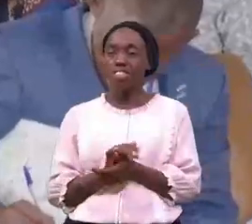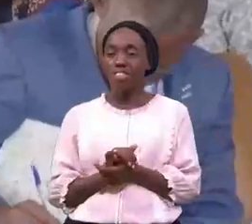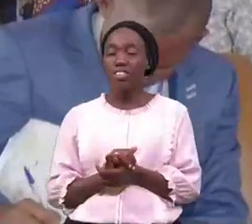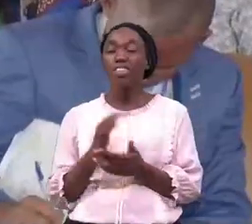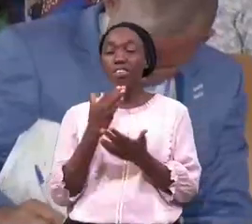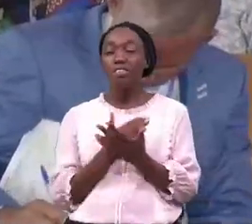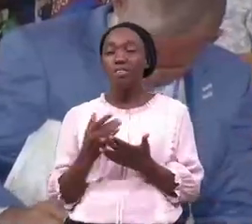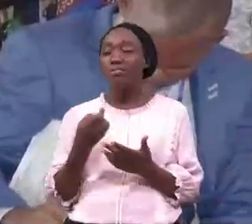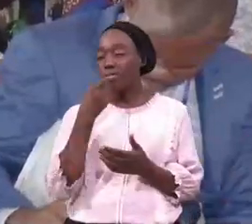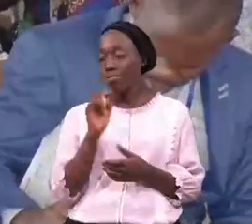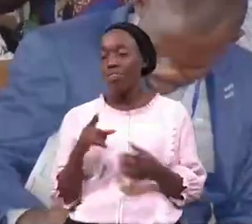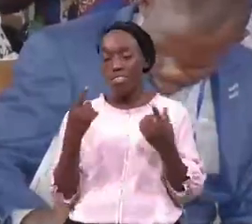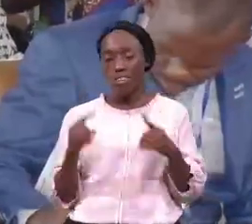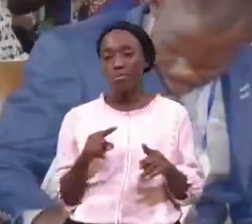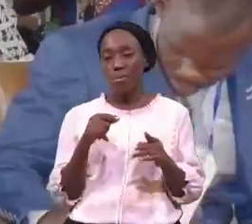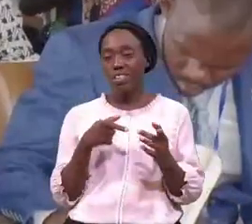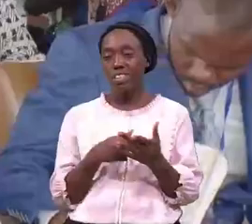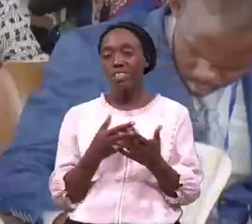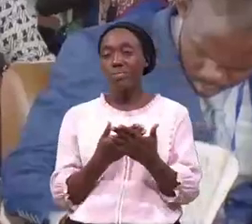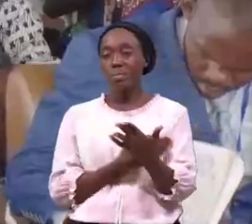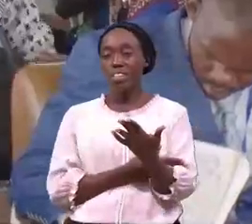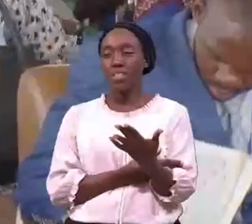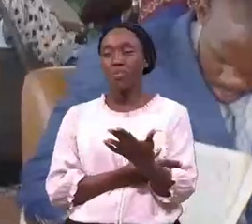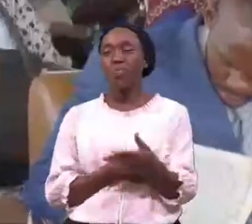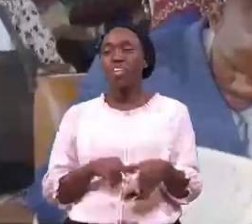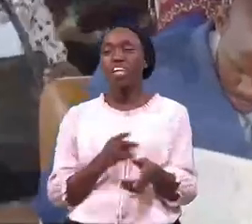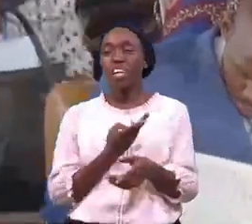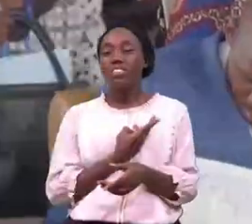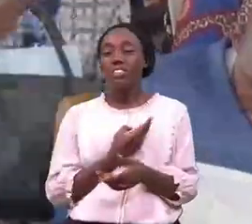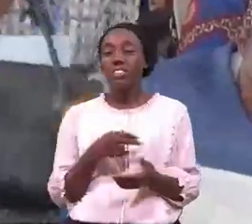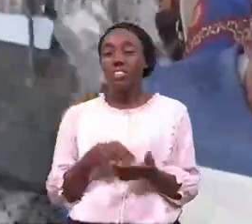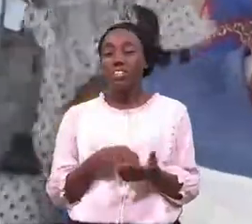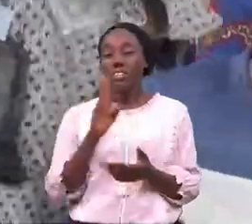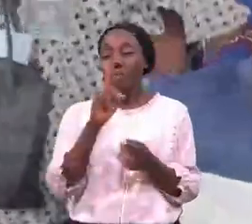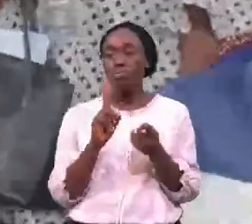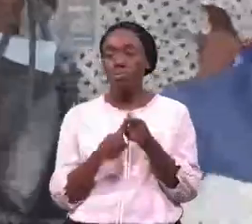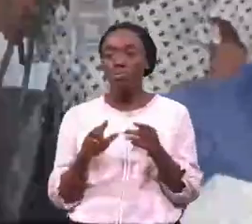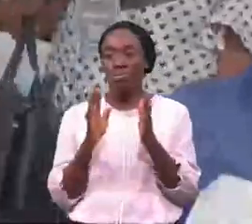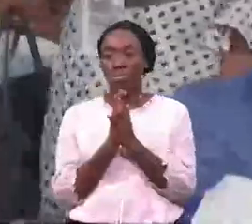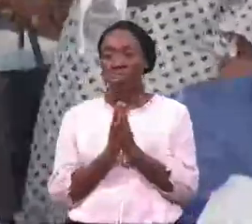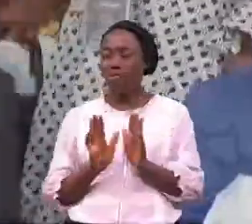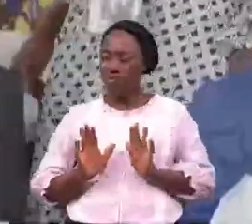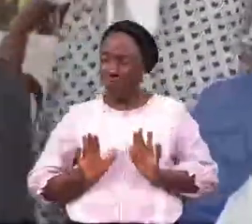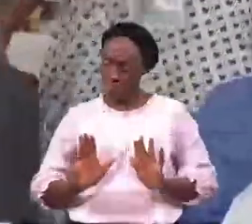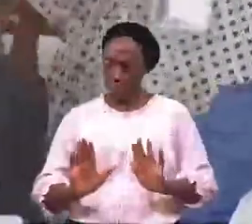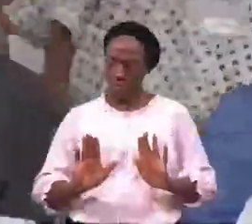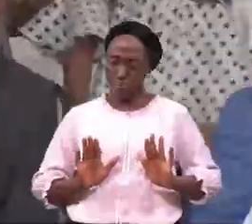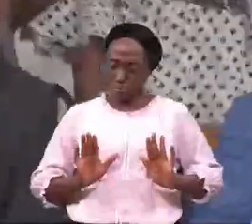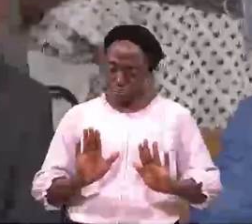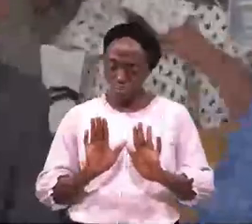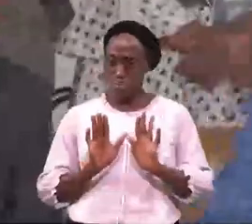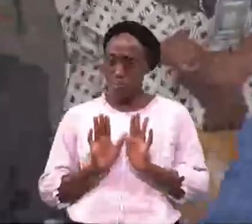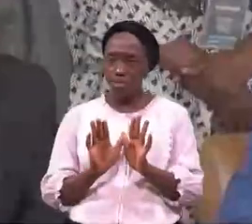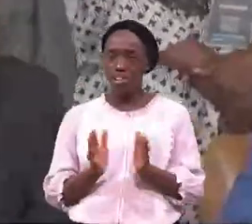chose doit arriver aujourd'hui. Lève-toi maintenant et pousse. Lève-toi maintenant et pousse.